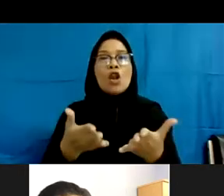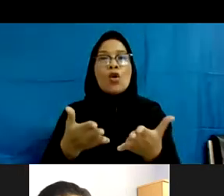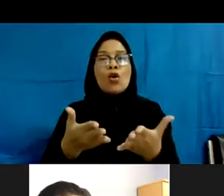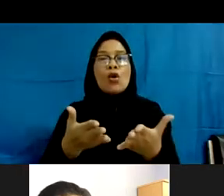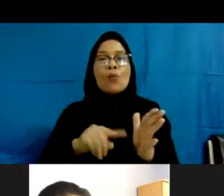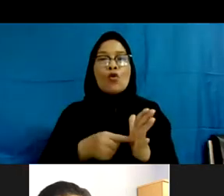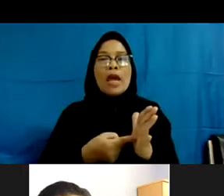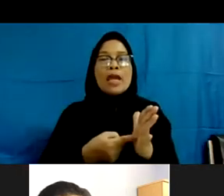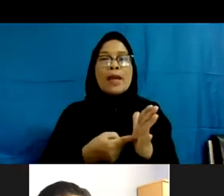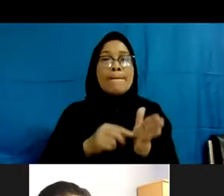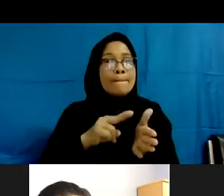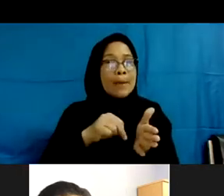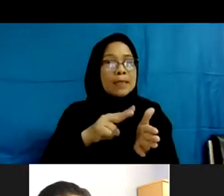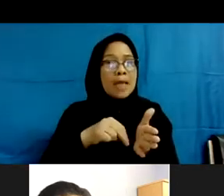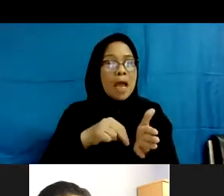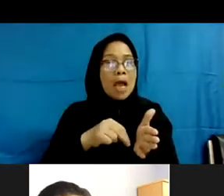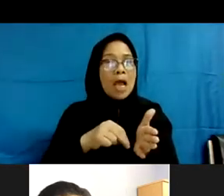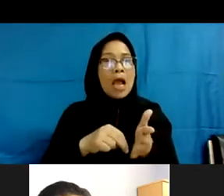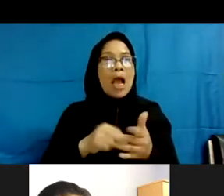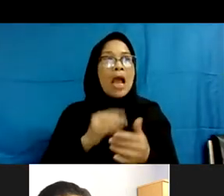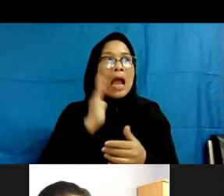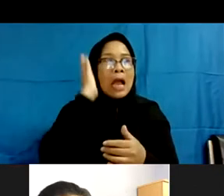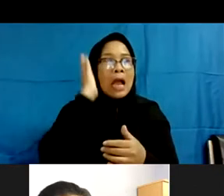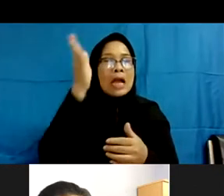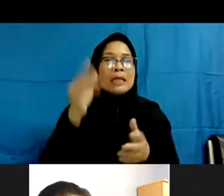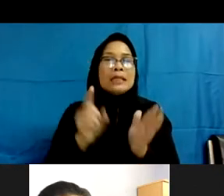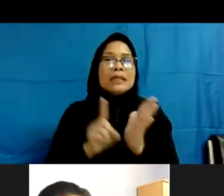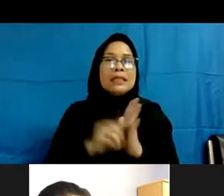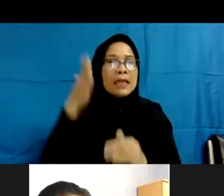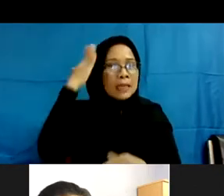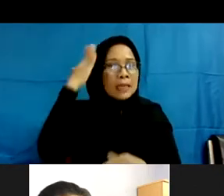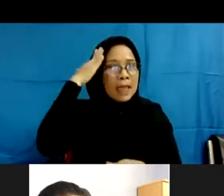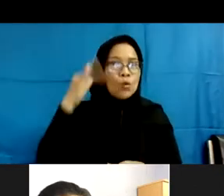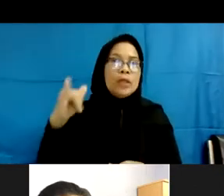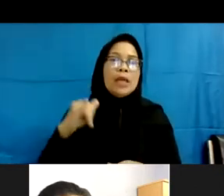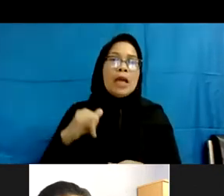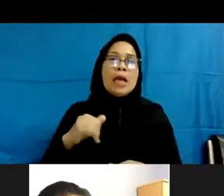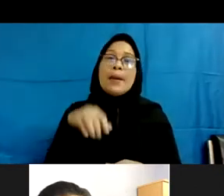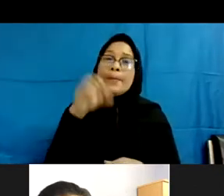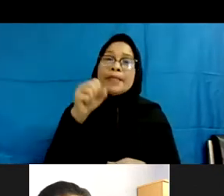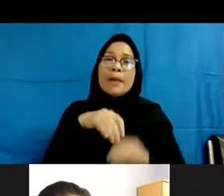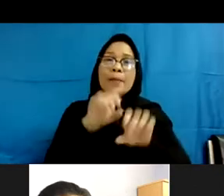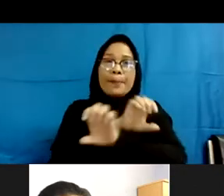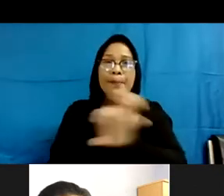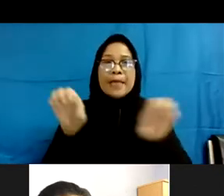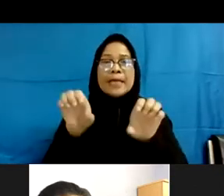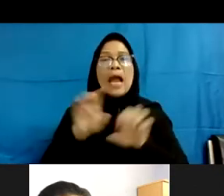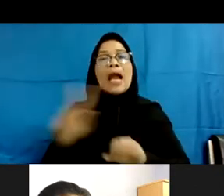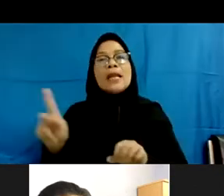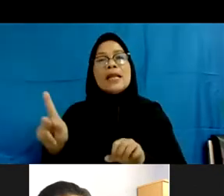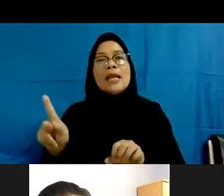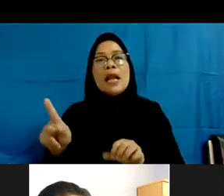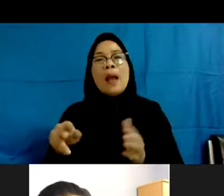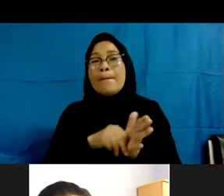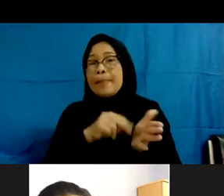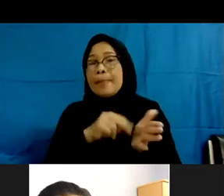akan ketahuan gitu. Dan itu yang akan membedakan kemampuan kita. Jadi membaca Braille itu sebetulnya adalah